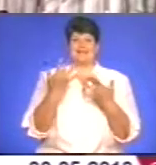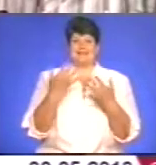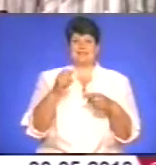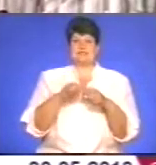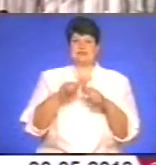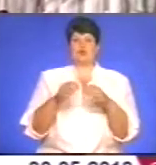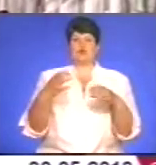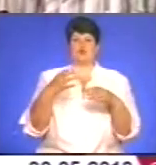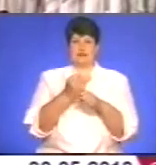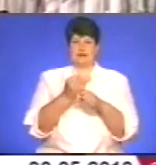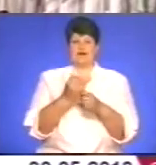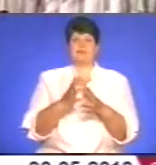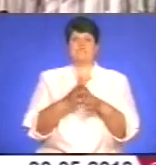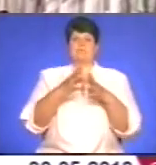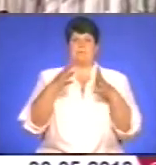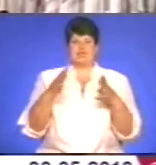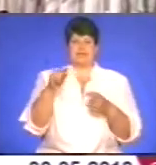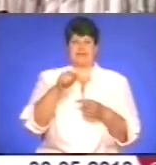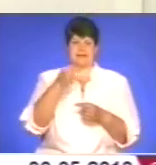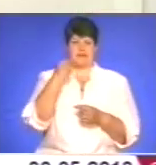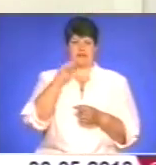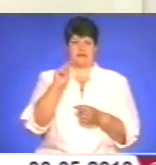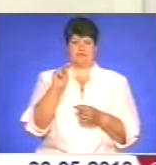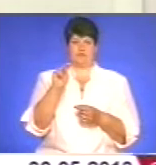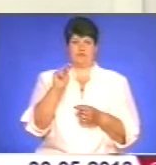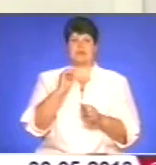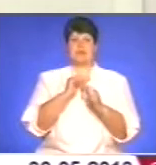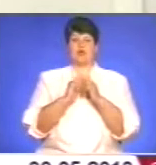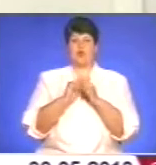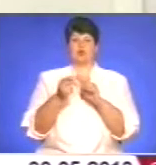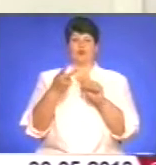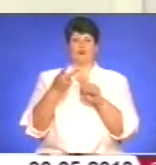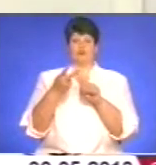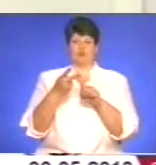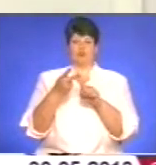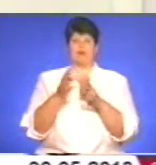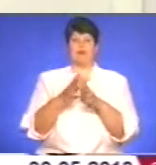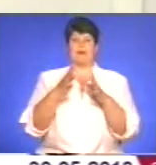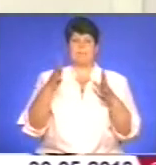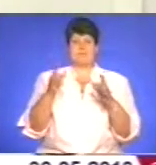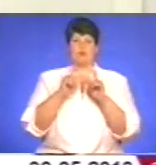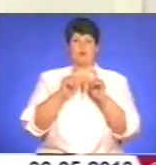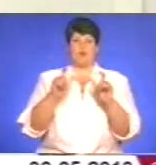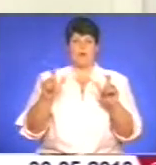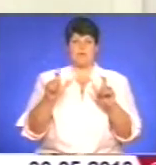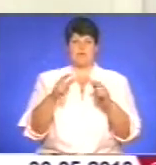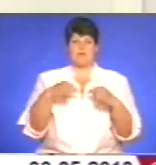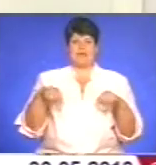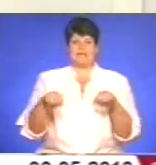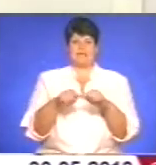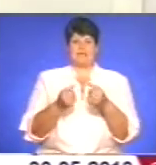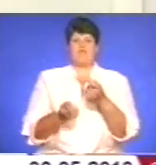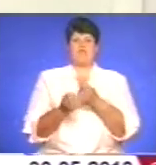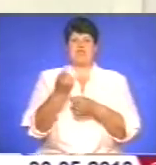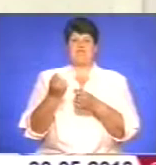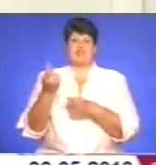скоротилася, проте зросла їхня ефективність. На кожному другому і більше об'єкті, на жаль, виявлялися